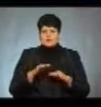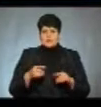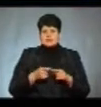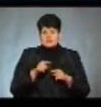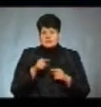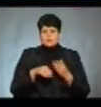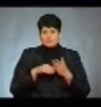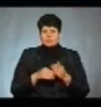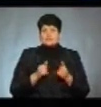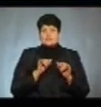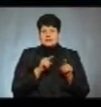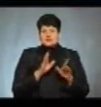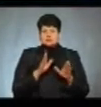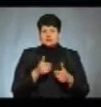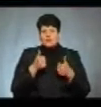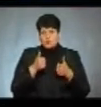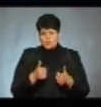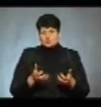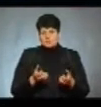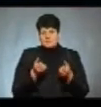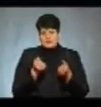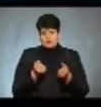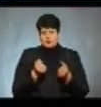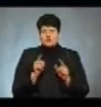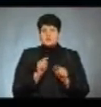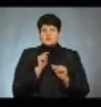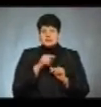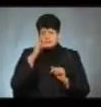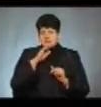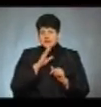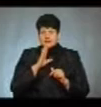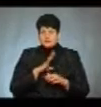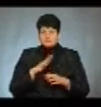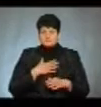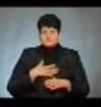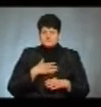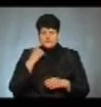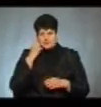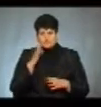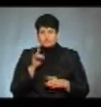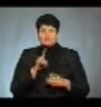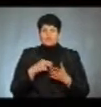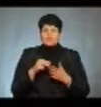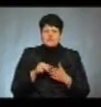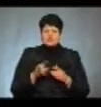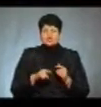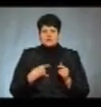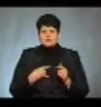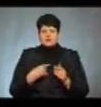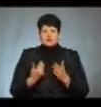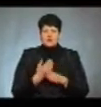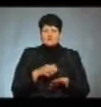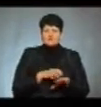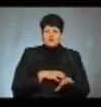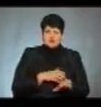ця допомога буде дуже такою хорошою підтримкою, щоб ті батьки не були засмикані і не думали, за що купити штани, нові